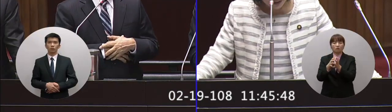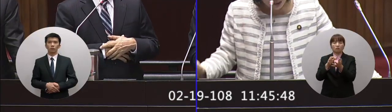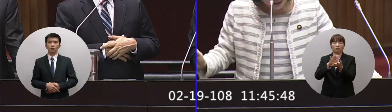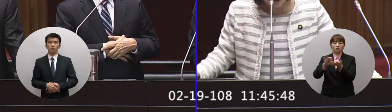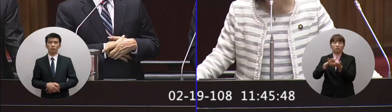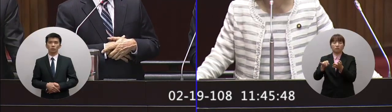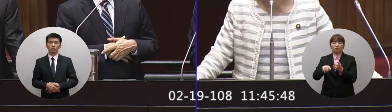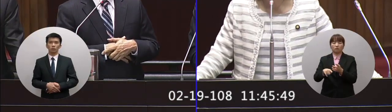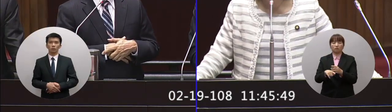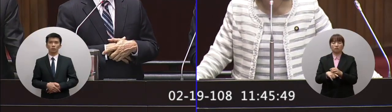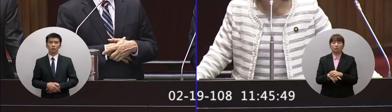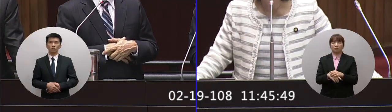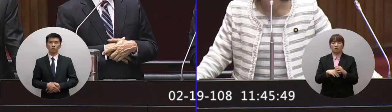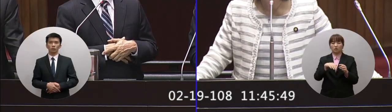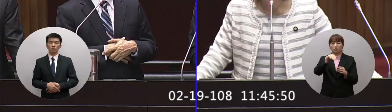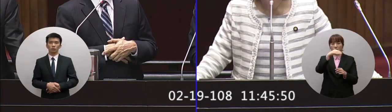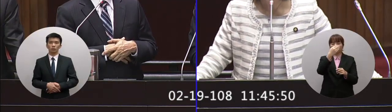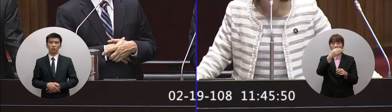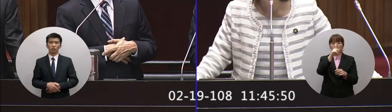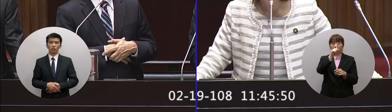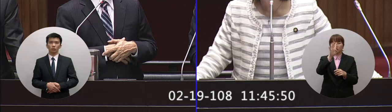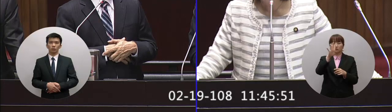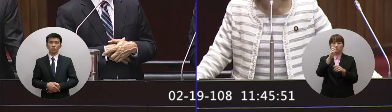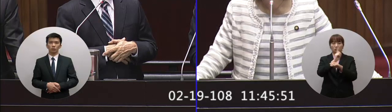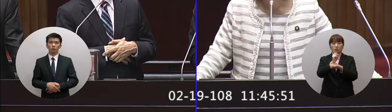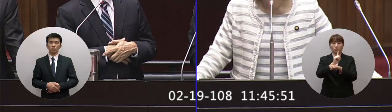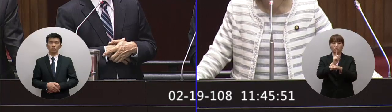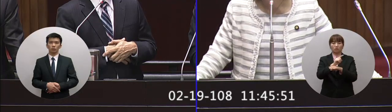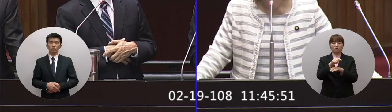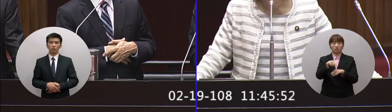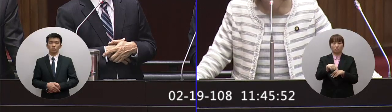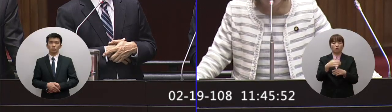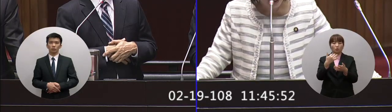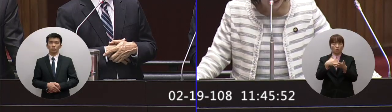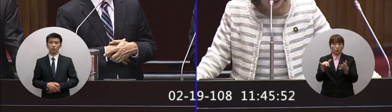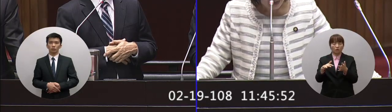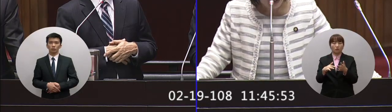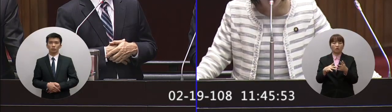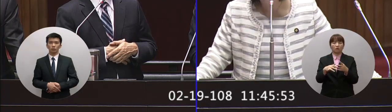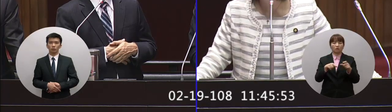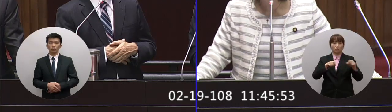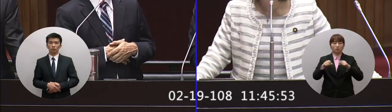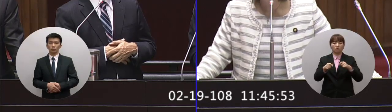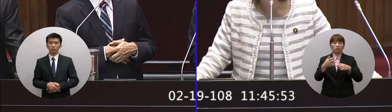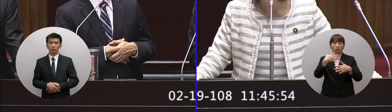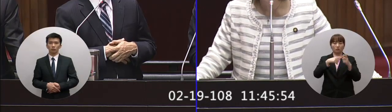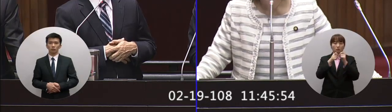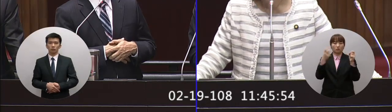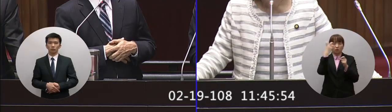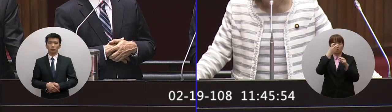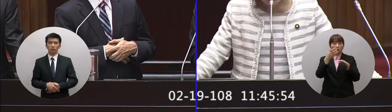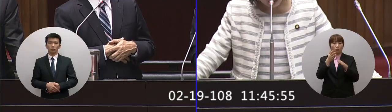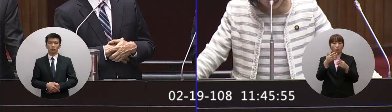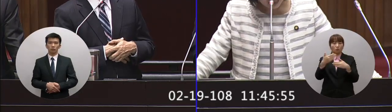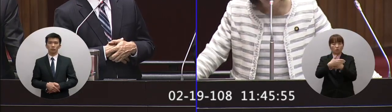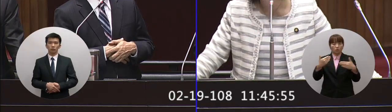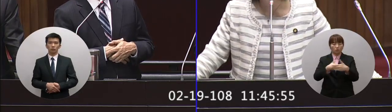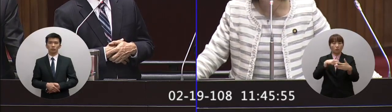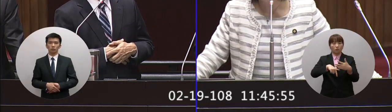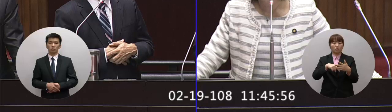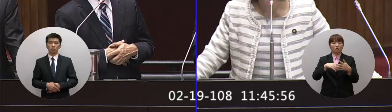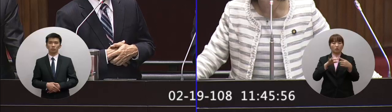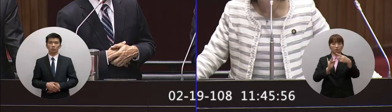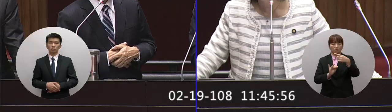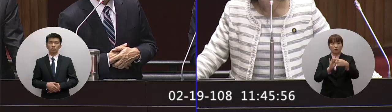更夸张的有一个914辆计程车，计程车也算在我们的，当然也算在我们长照交通里面，但是这个占